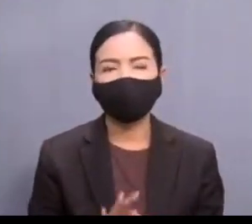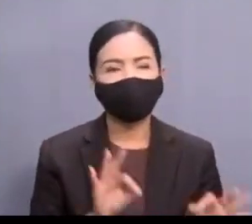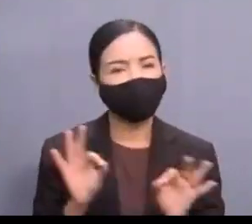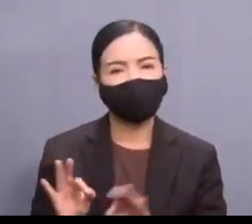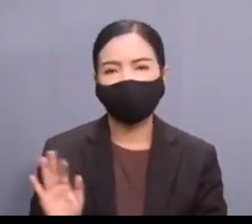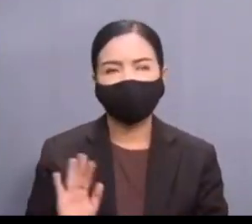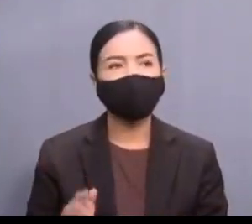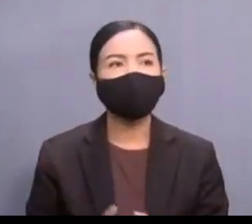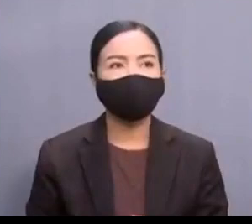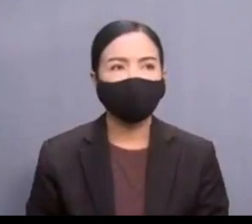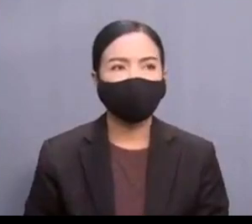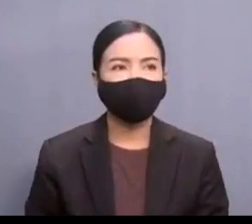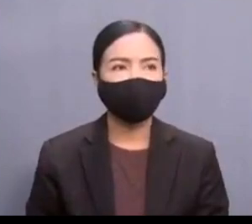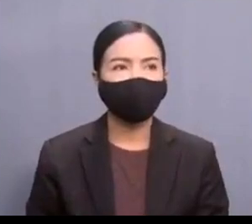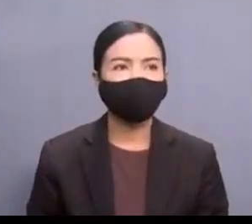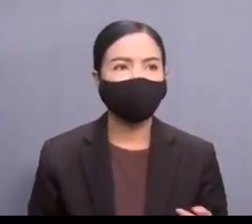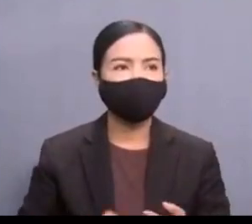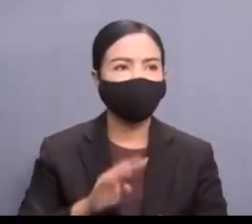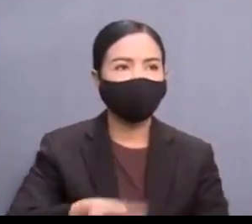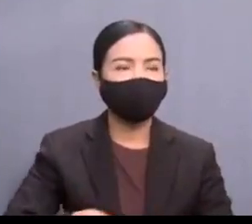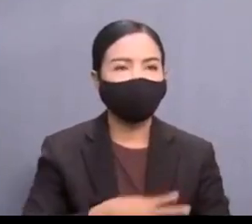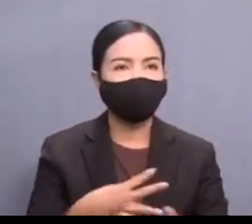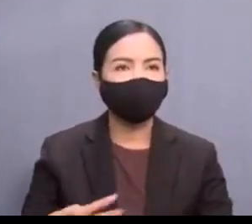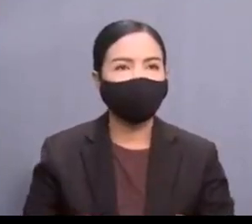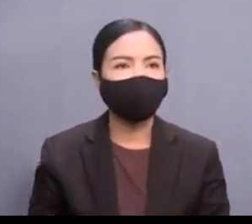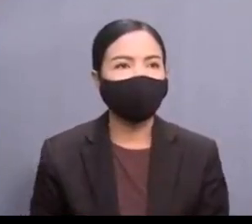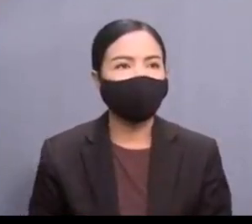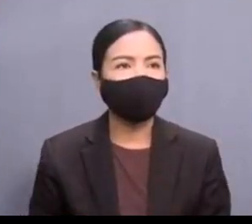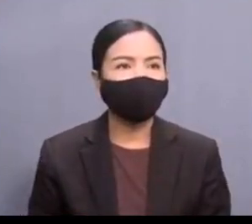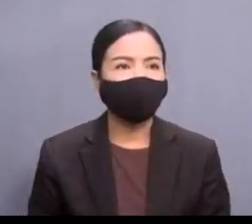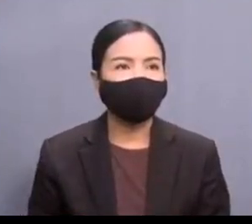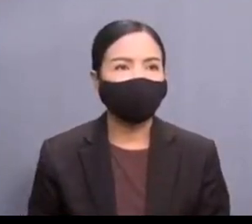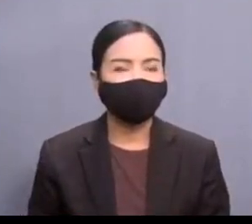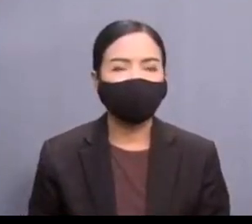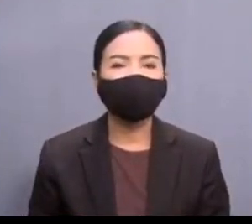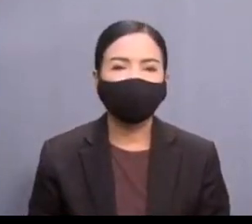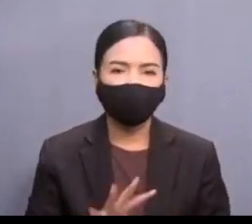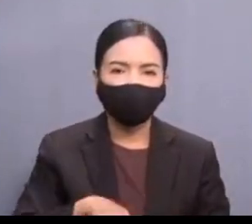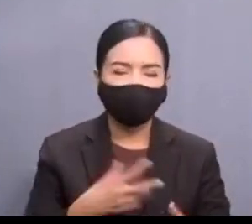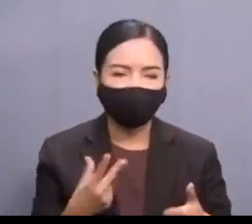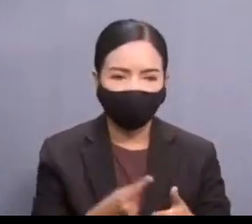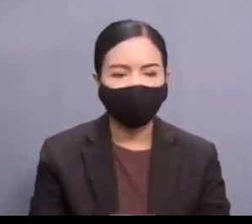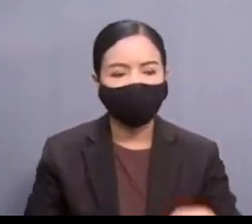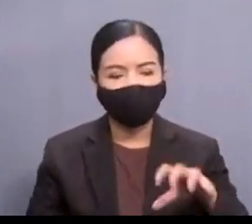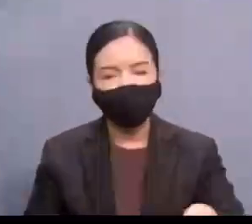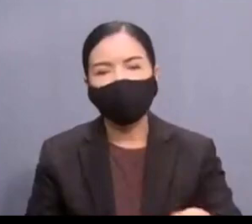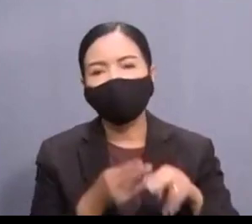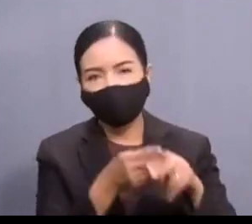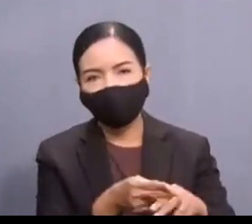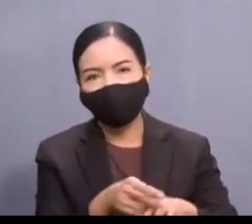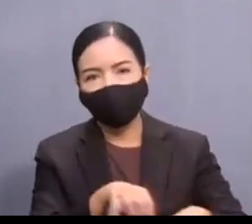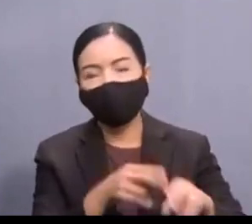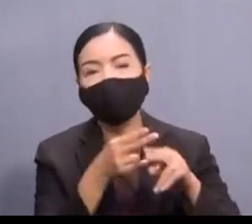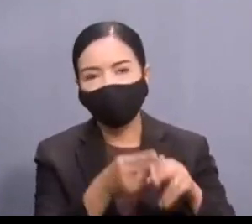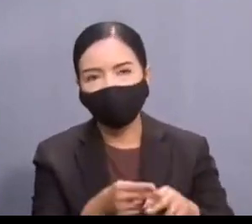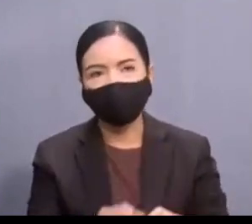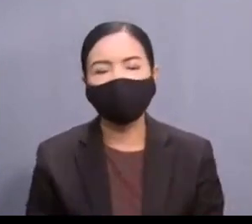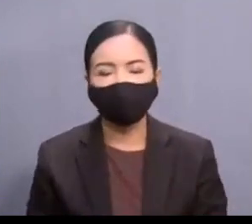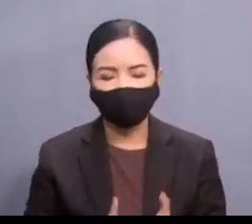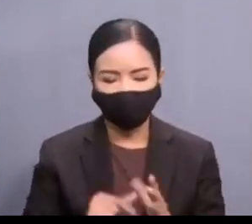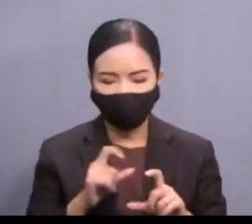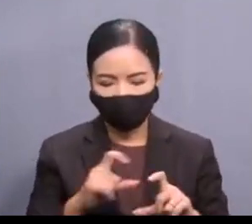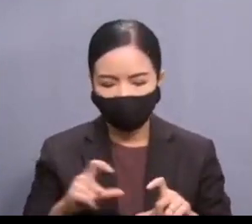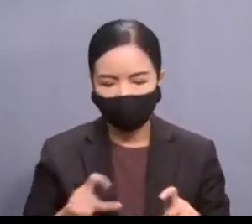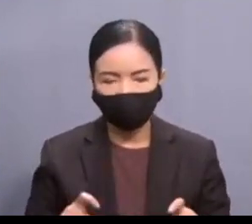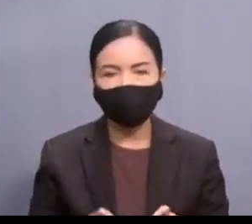เลื่อนส่วนเรื่องการวางแผนการฉีดเนี่ยเป็นเรื่องของแต่ละหน่วยงานไปจัดการกันเองคืนวัคซีนไม่มี